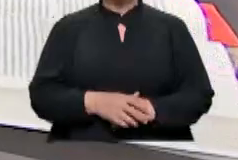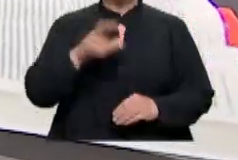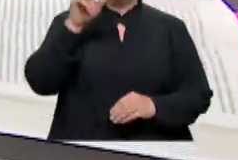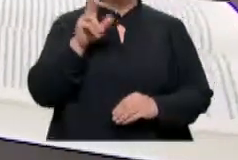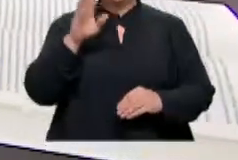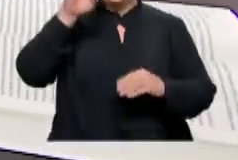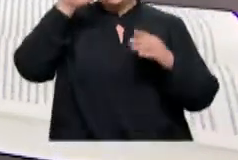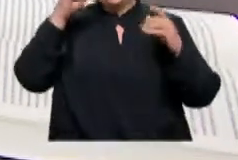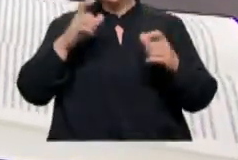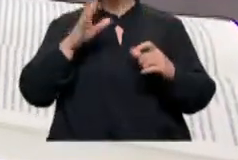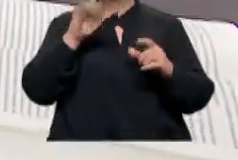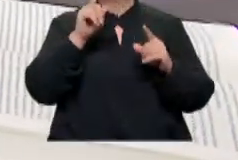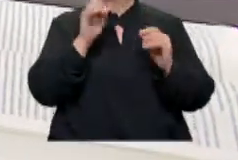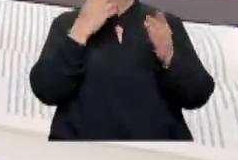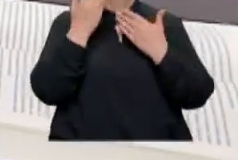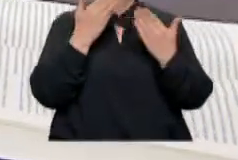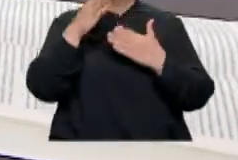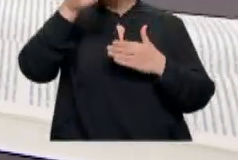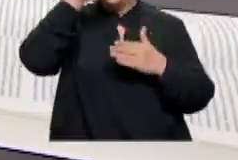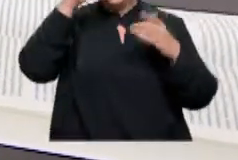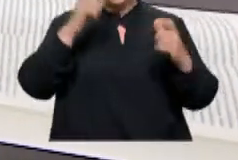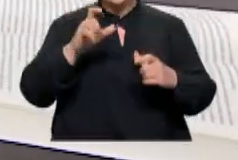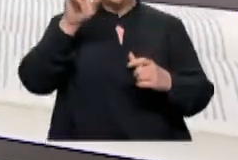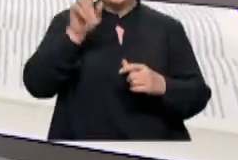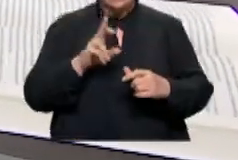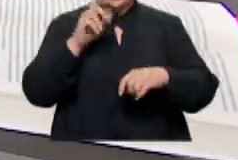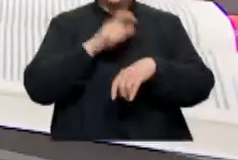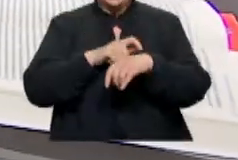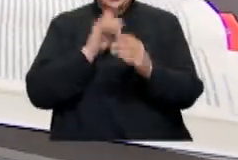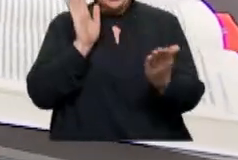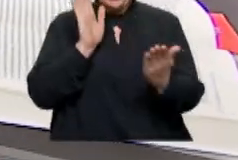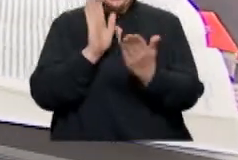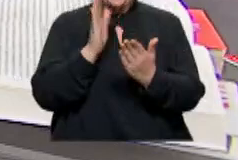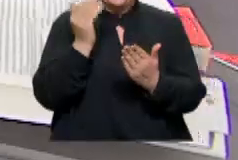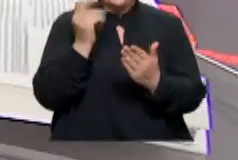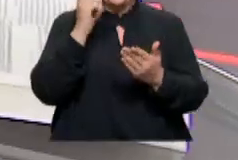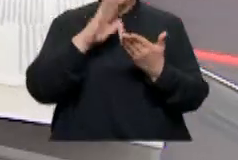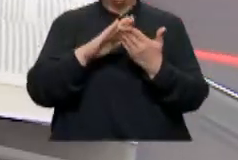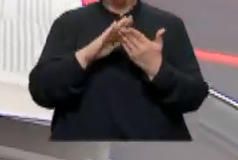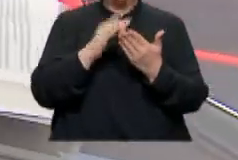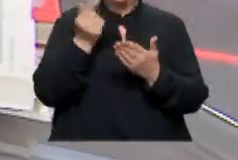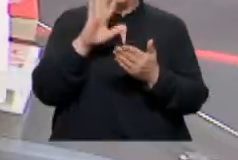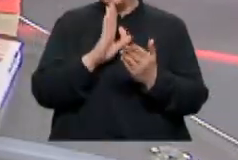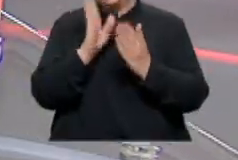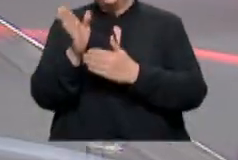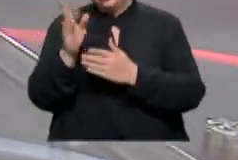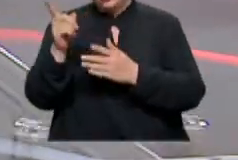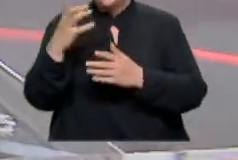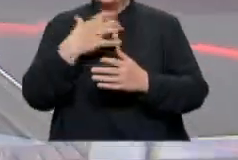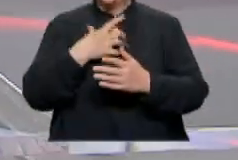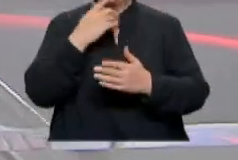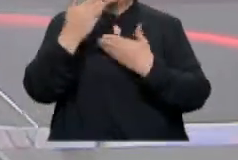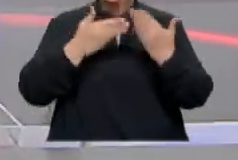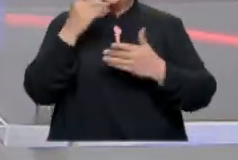İftarı İstanbul'da, şimdi şöyle anlatayım. İstanbul'da iftar saati yaklaşıyor. Bir arkadaşımıza gideceğiz birazdan. Ve